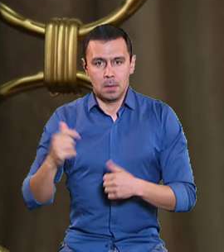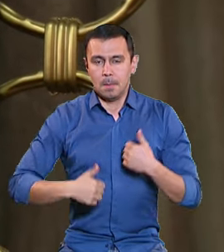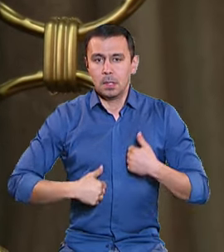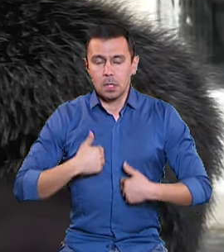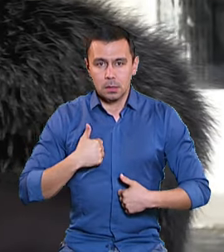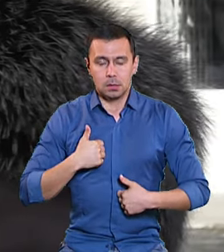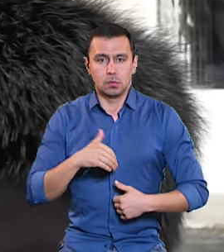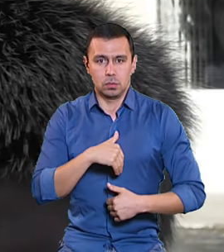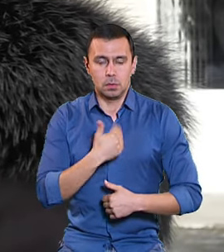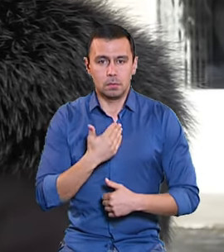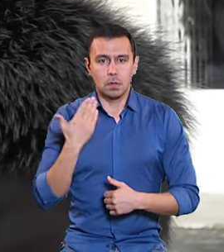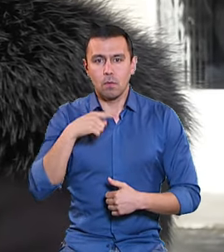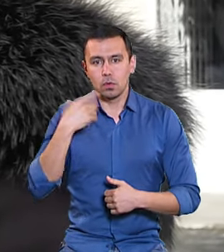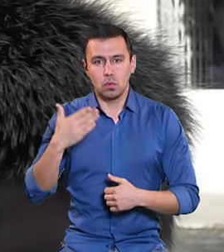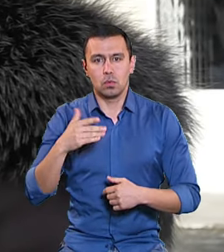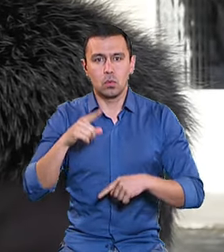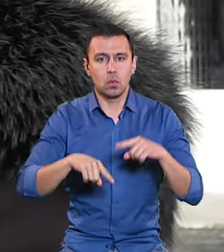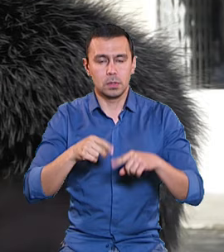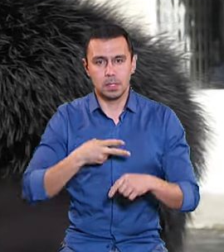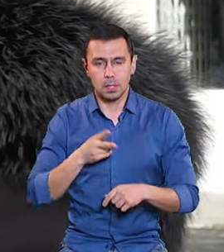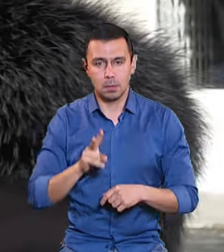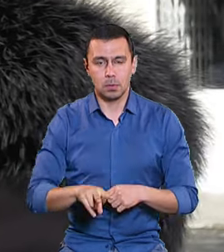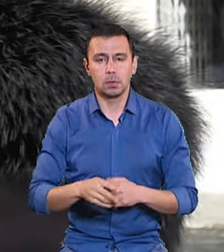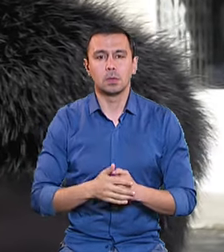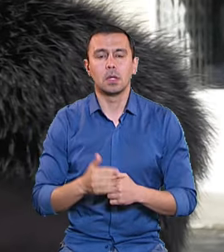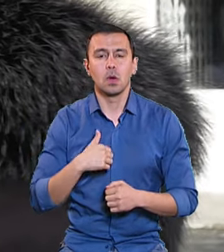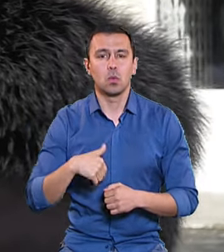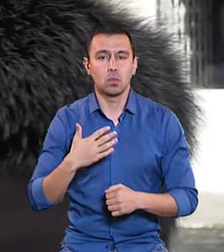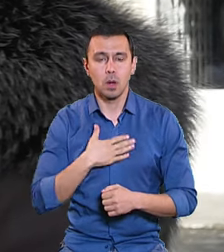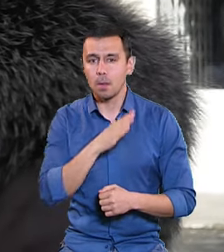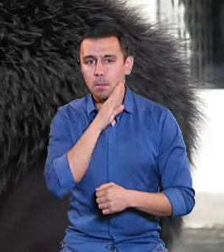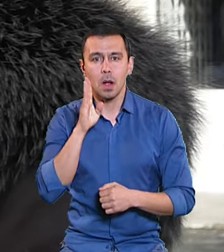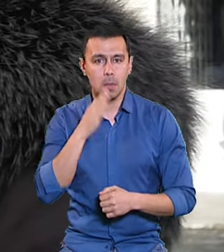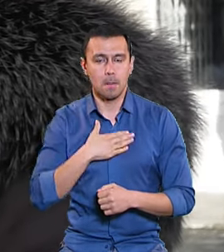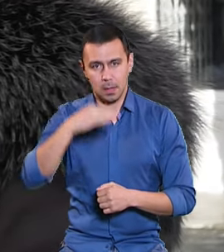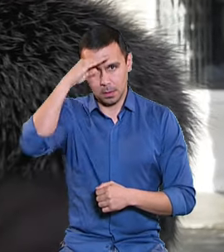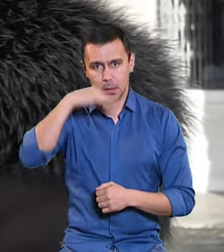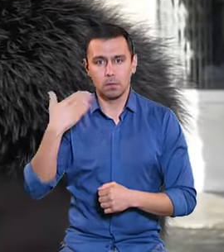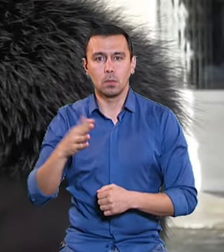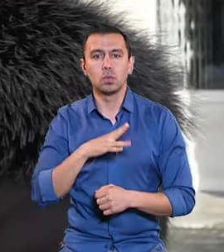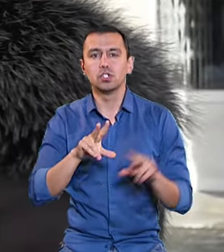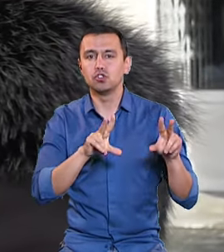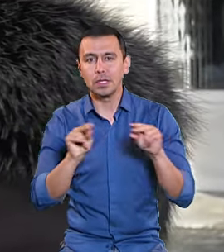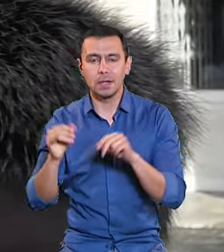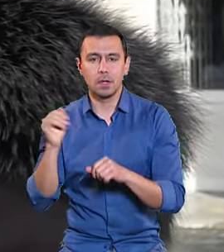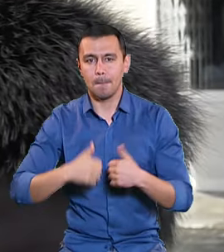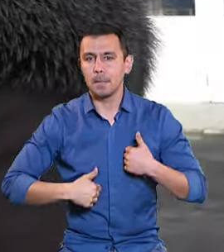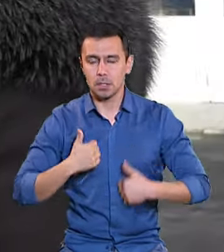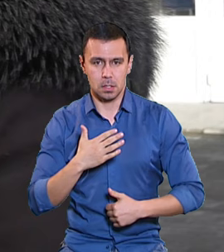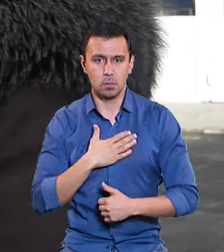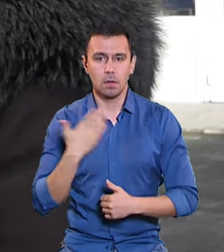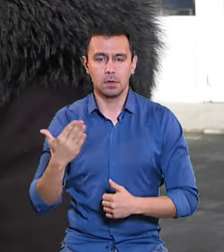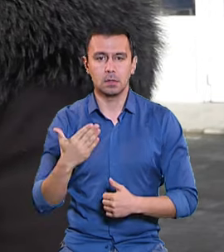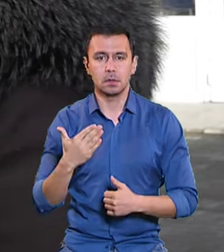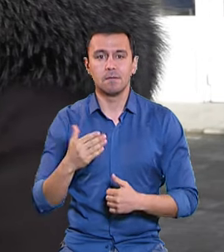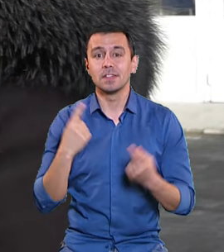батьки, каже родичка загиблого Юлія. Я хочу, щоб моя мама, мій тато, вони були щасливі і пишалися мною. Він в